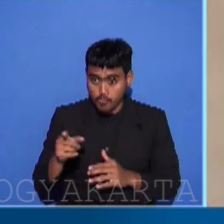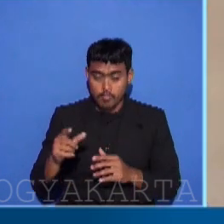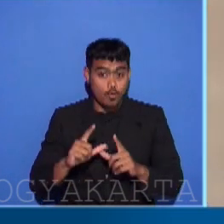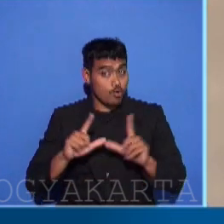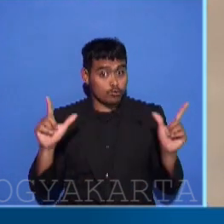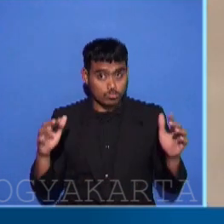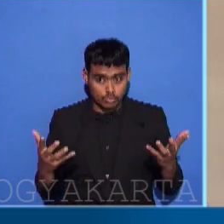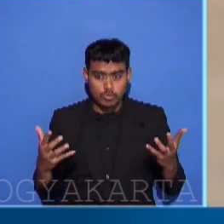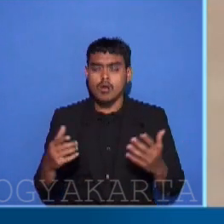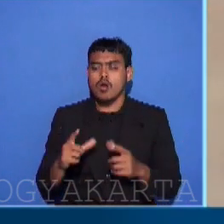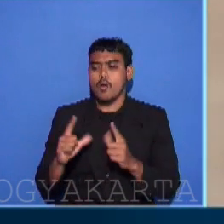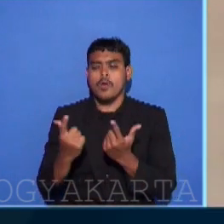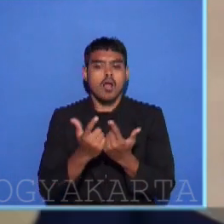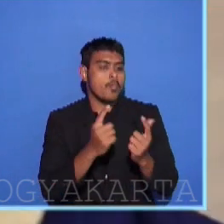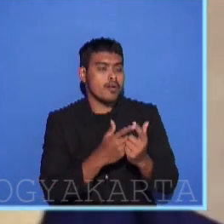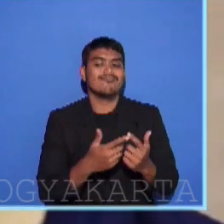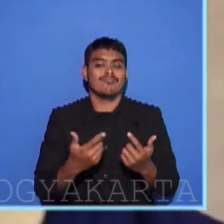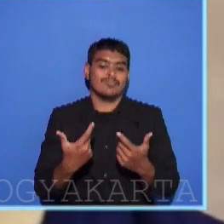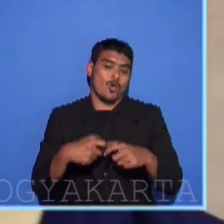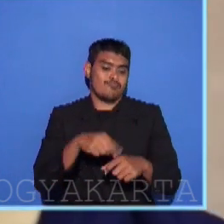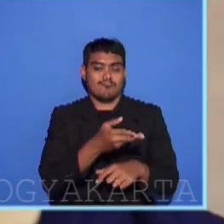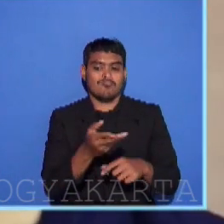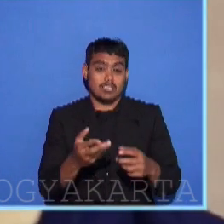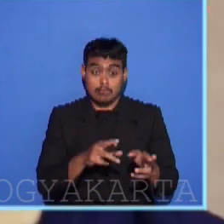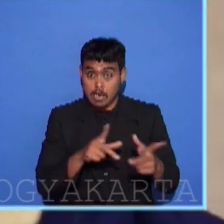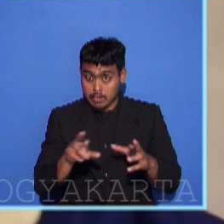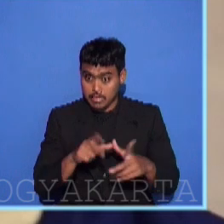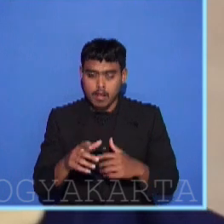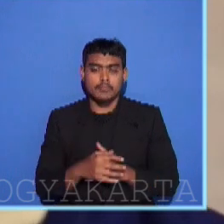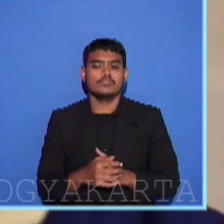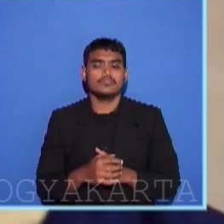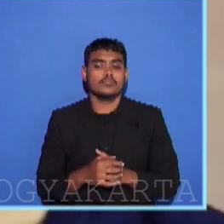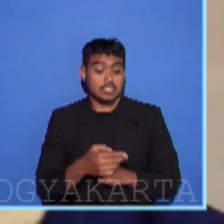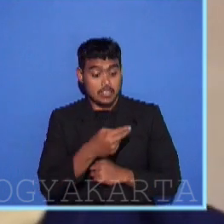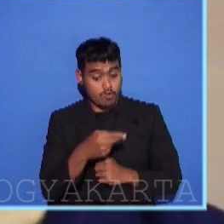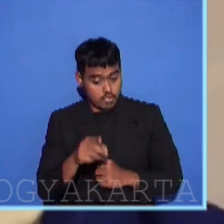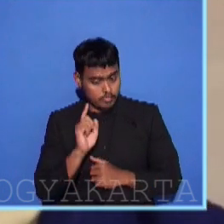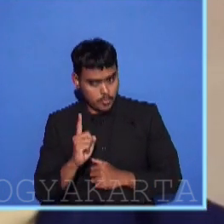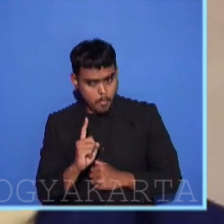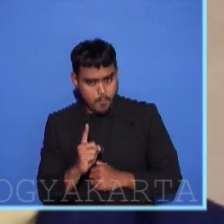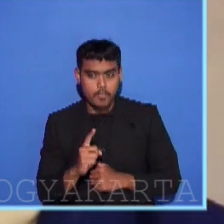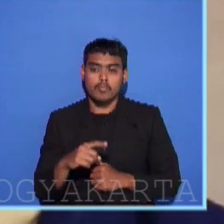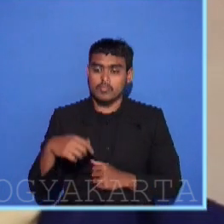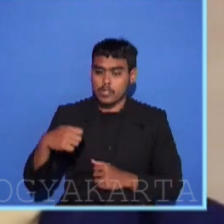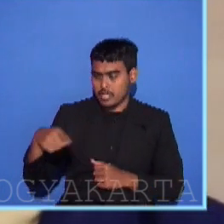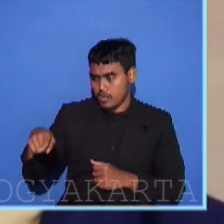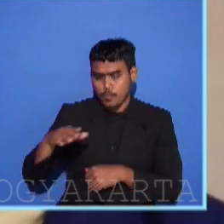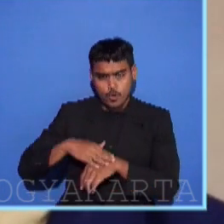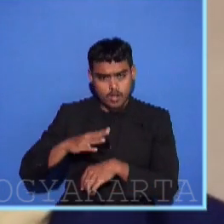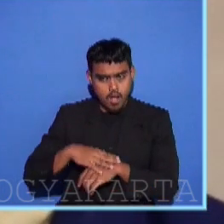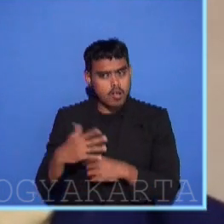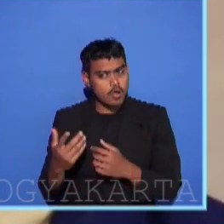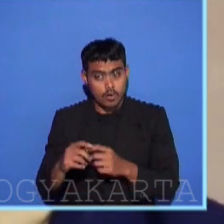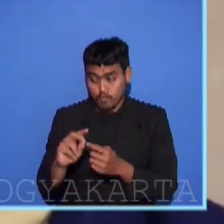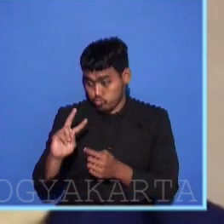agenda-agenda transformasi yang sedang dilakukan oleh pemerintah di samping itu Kementerian Pendidikan Kebudayaan juga sedang mendorong transformasi di bidang